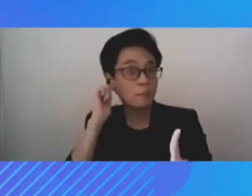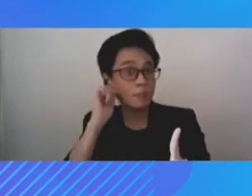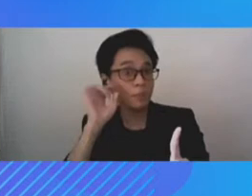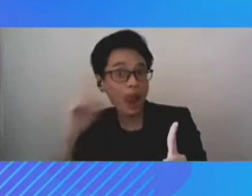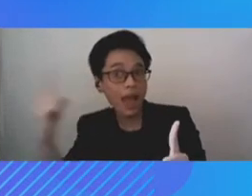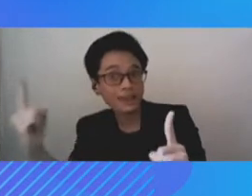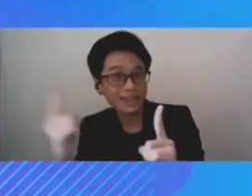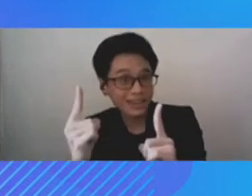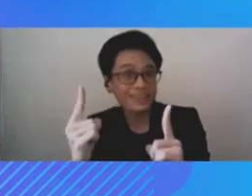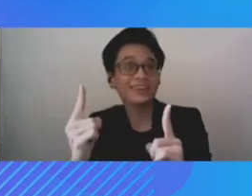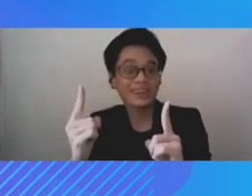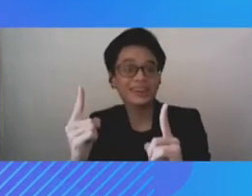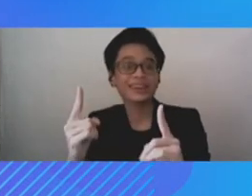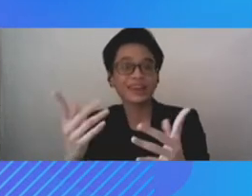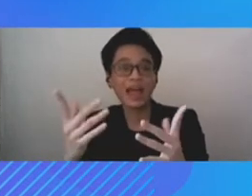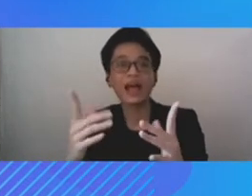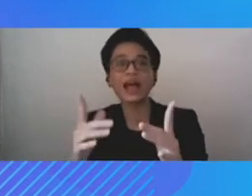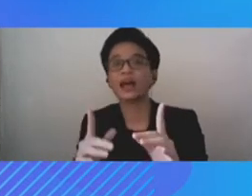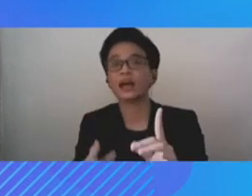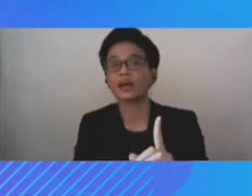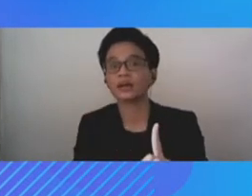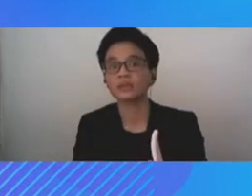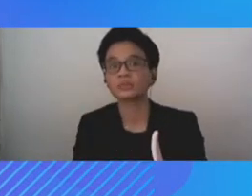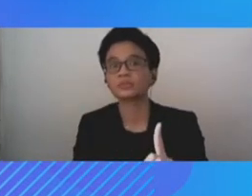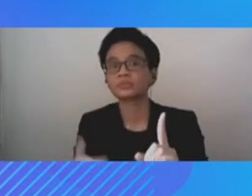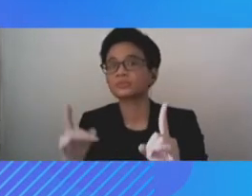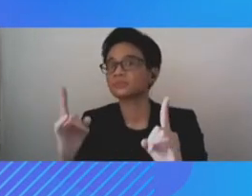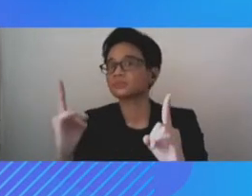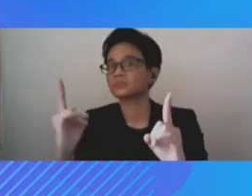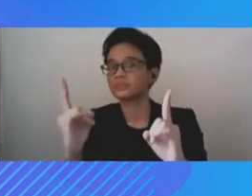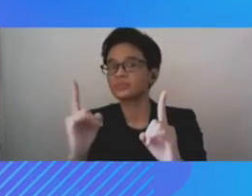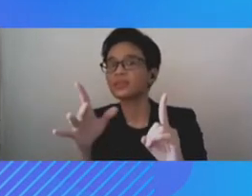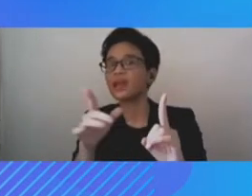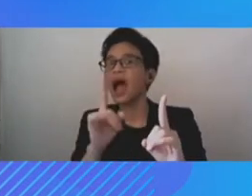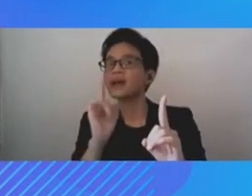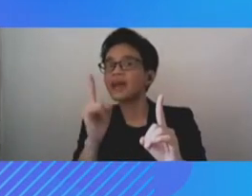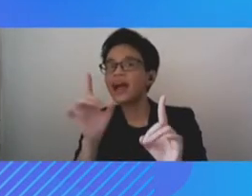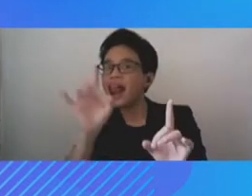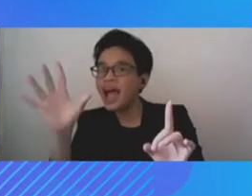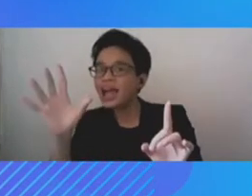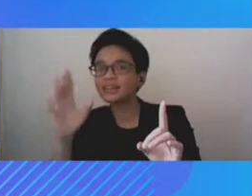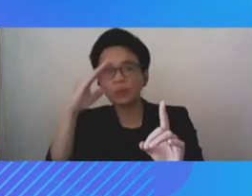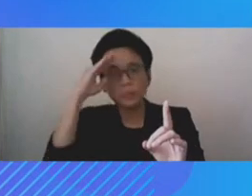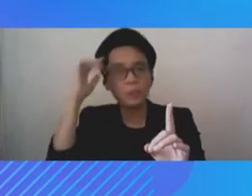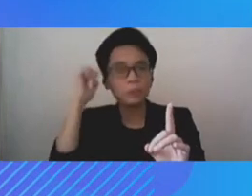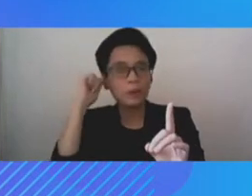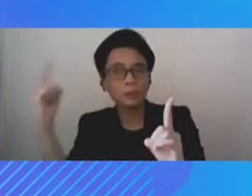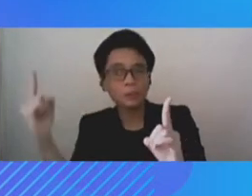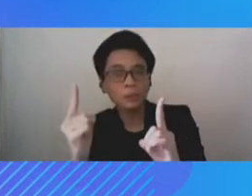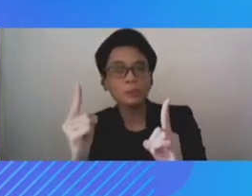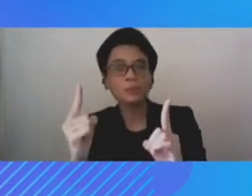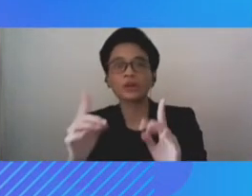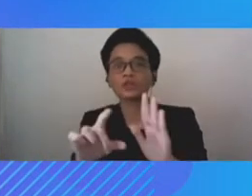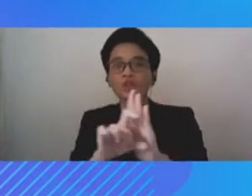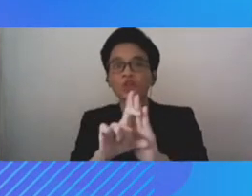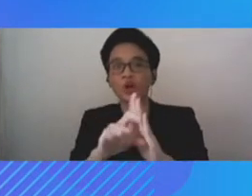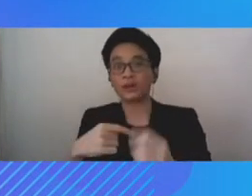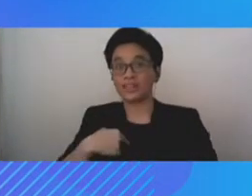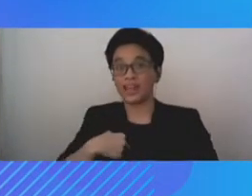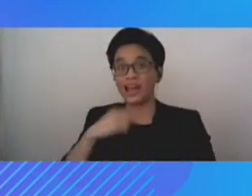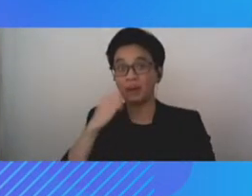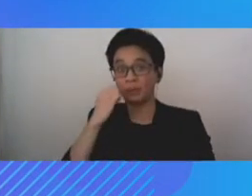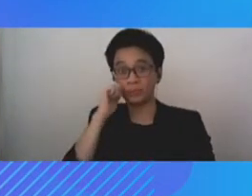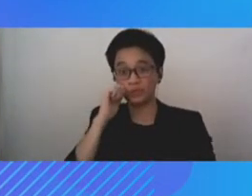sama perempuan kayak gitu. Jadi saya mengajarkan bahwa ada nanti kayak saya sama bapak kayak gitu